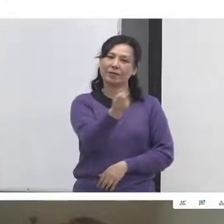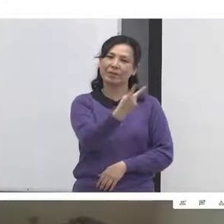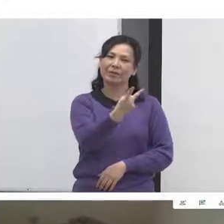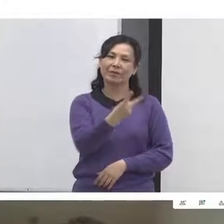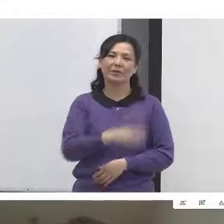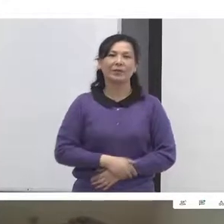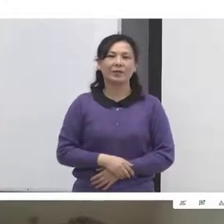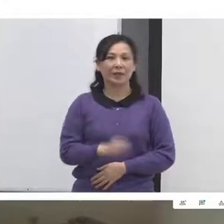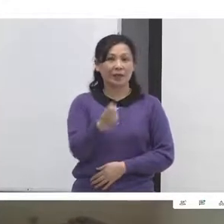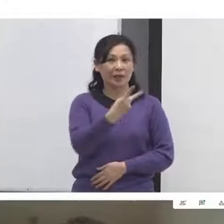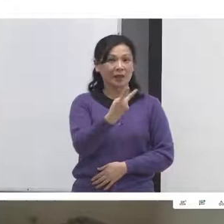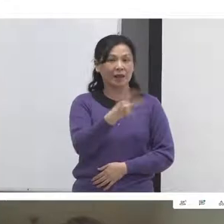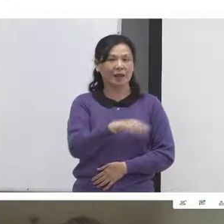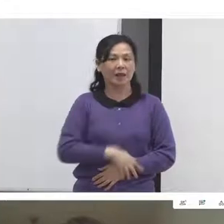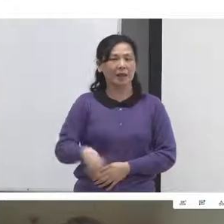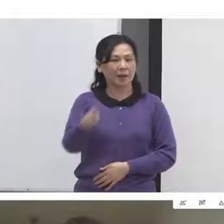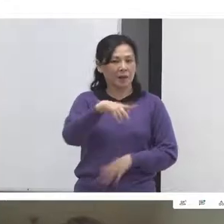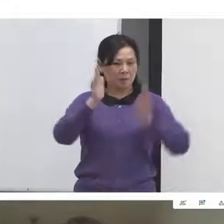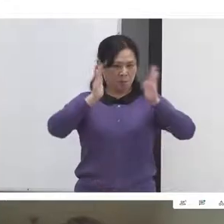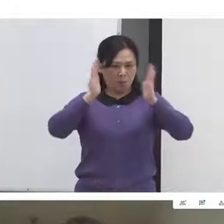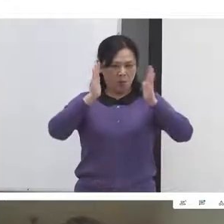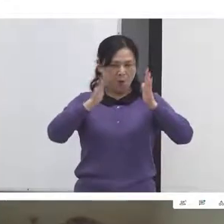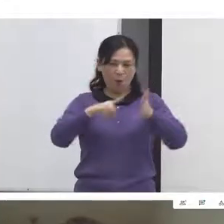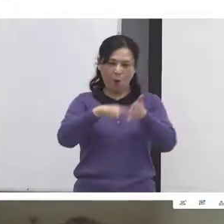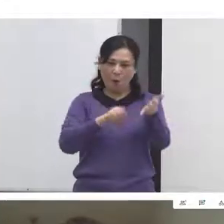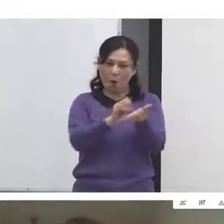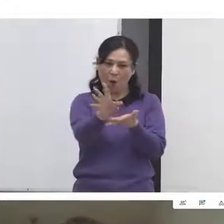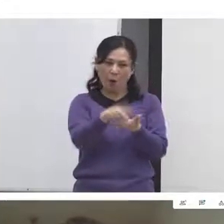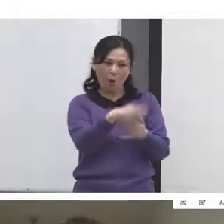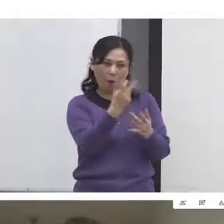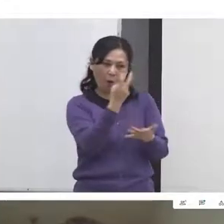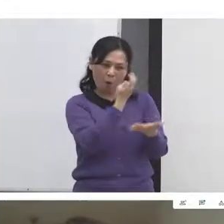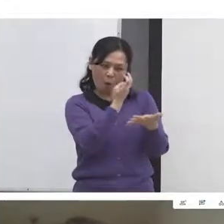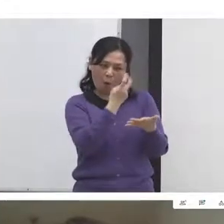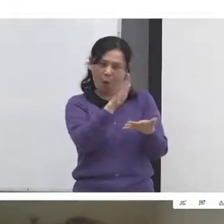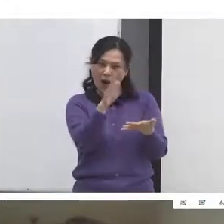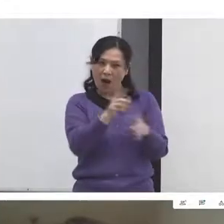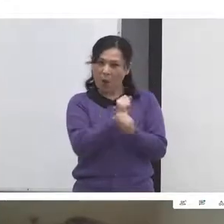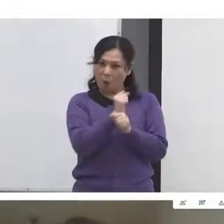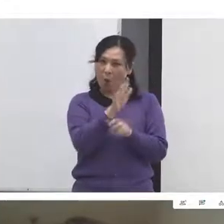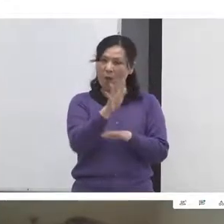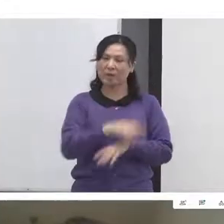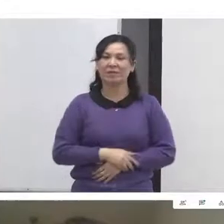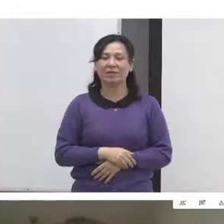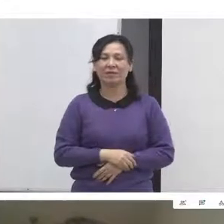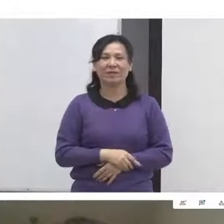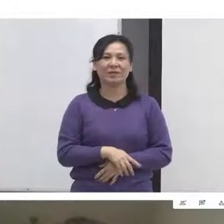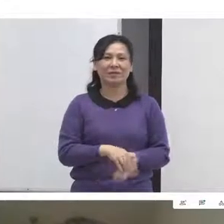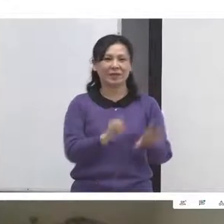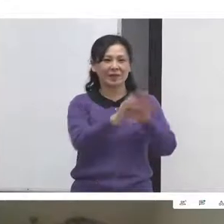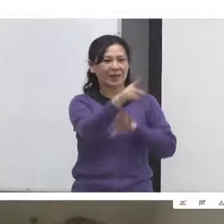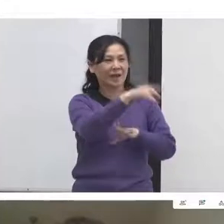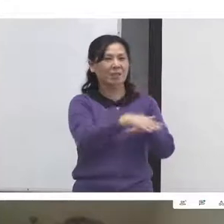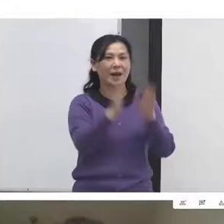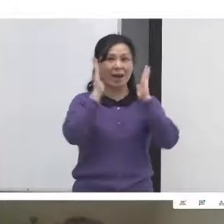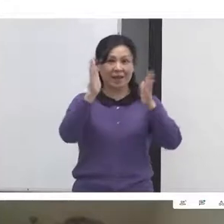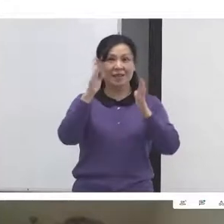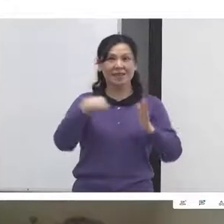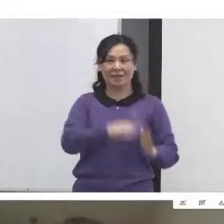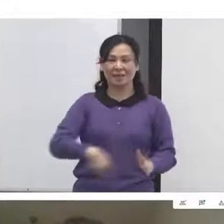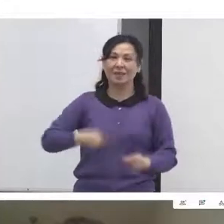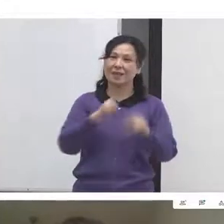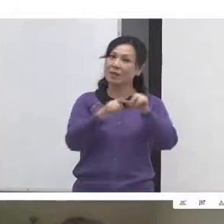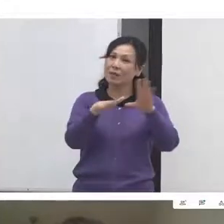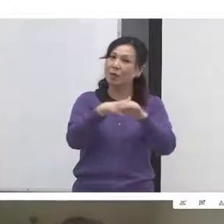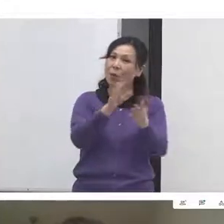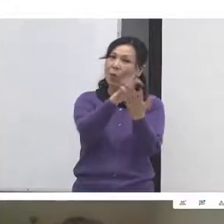问题应该就是大家真的很认真看简报才会注意到的。那第一个是幻灯片的正体中文字型是什么？然后第二是就是